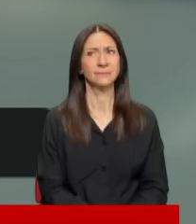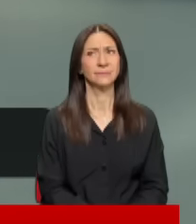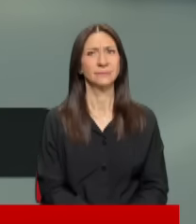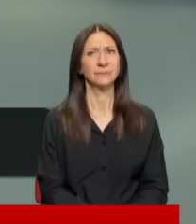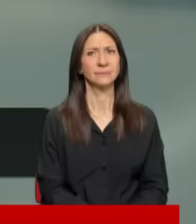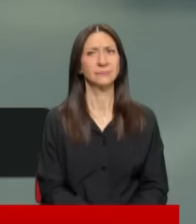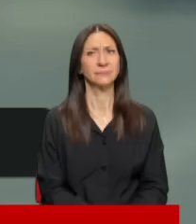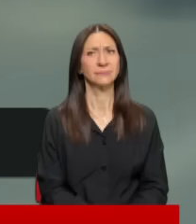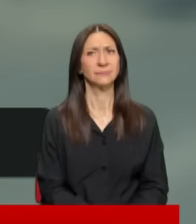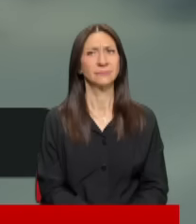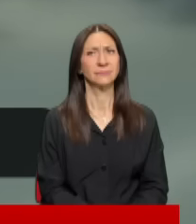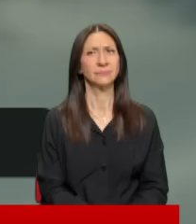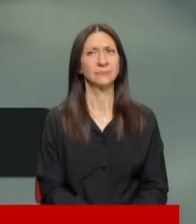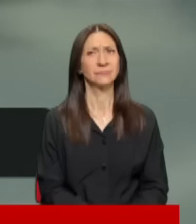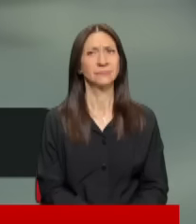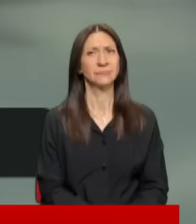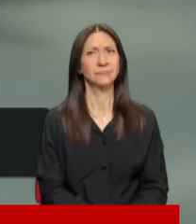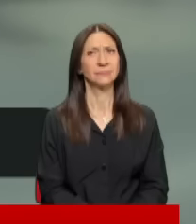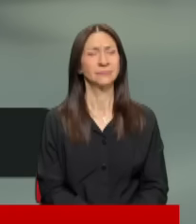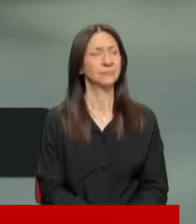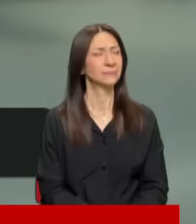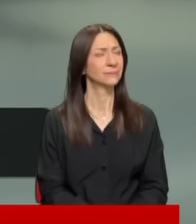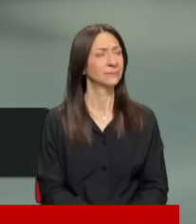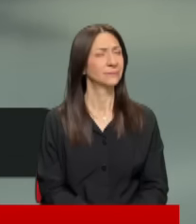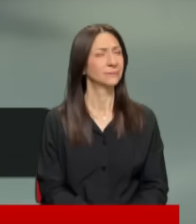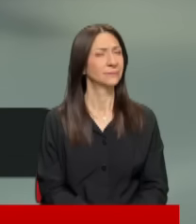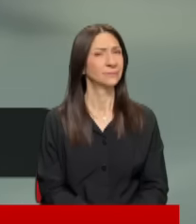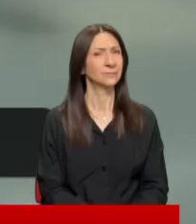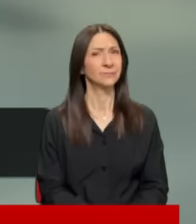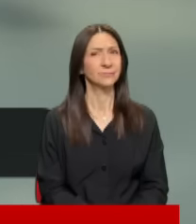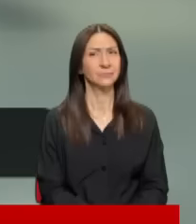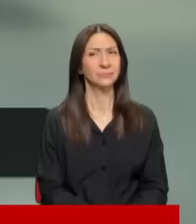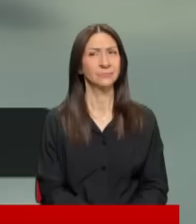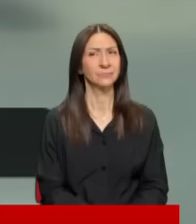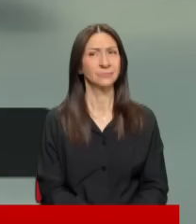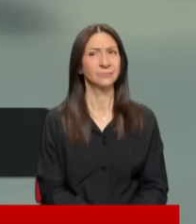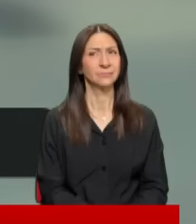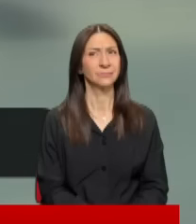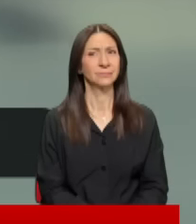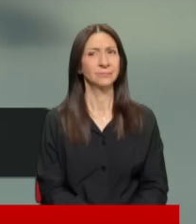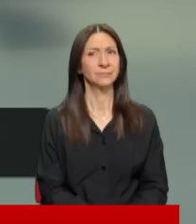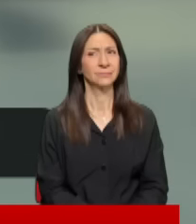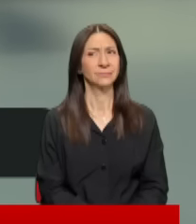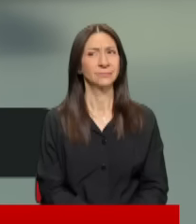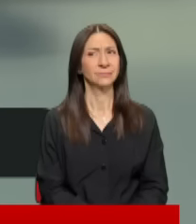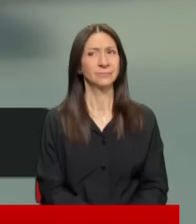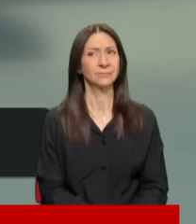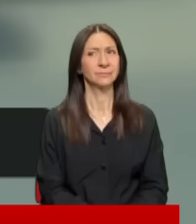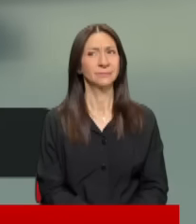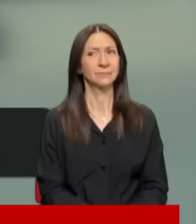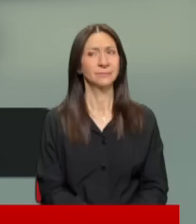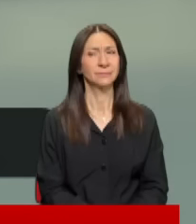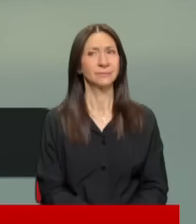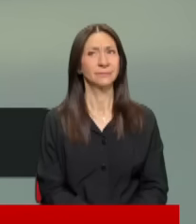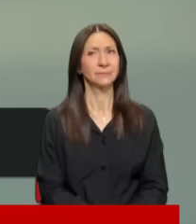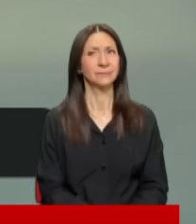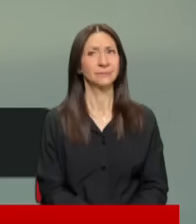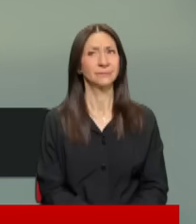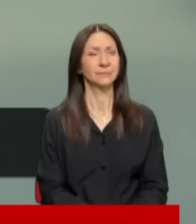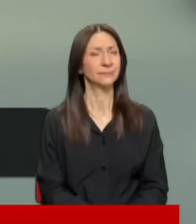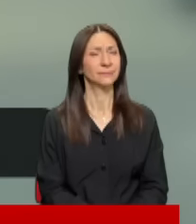Baksana buradan girmiş vurmuş bak. Buradan betonu kaldırmış lan bu. Arabanın yarısı yok ya. Ne yaptınız be yavrum ya? Ne yaptınız burada